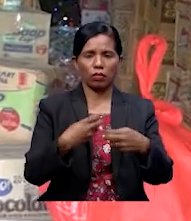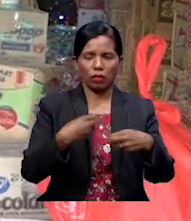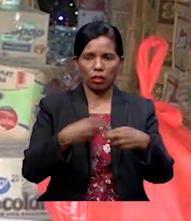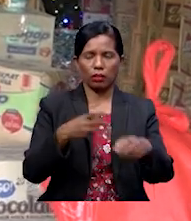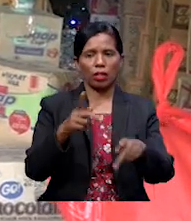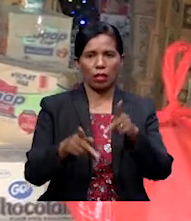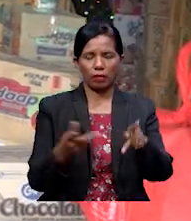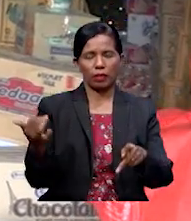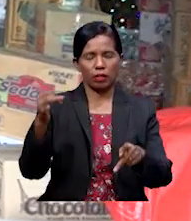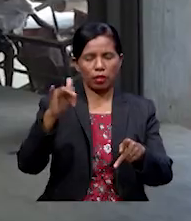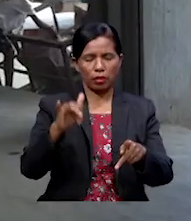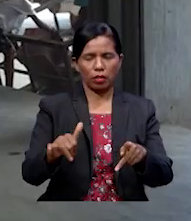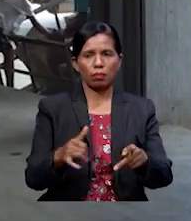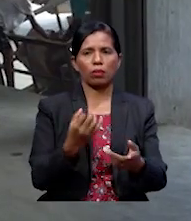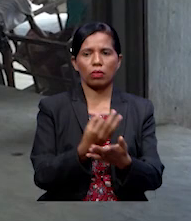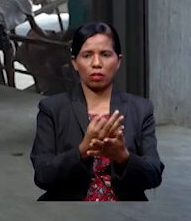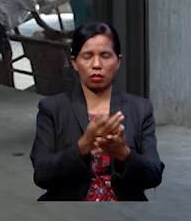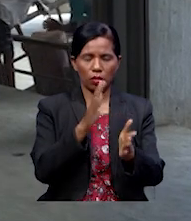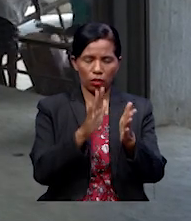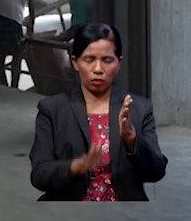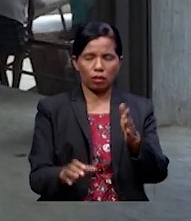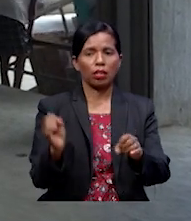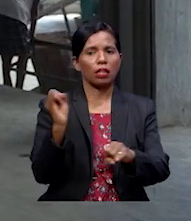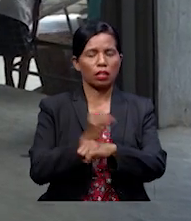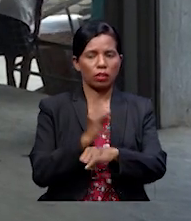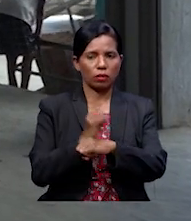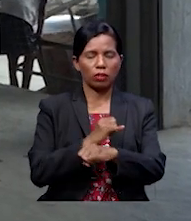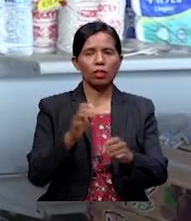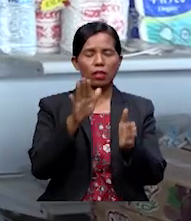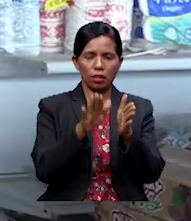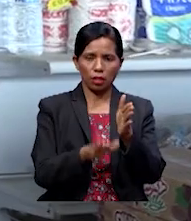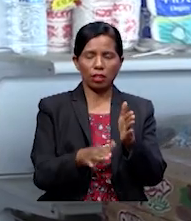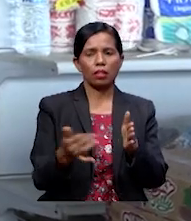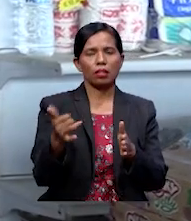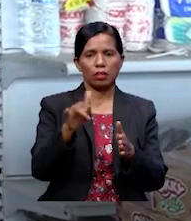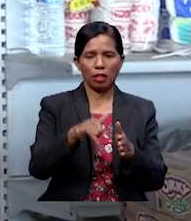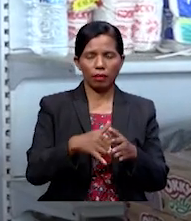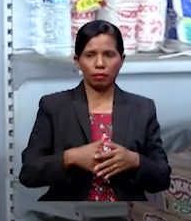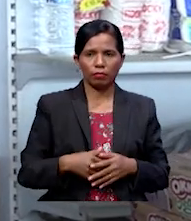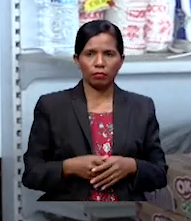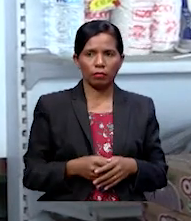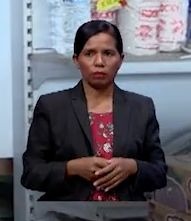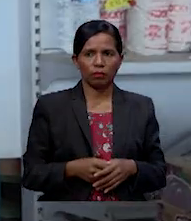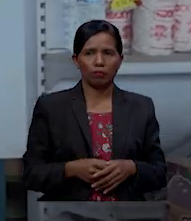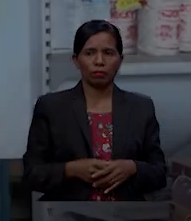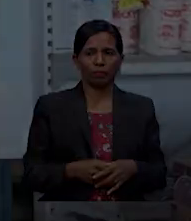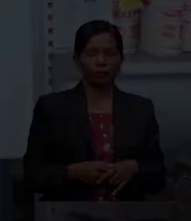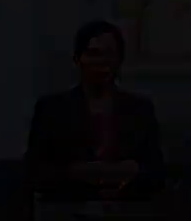sira ne beho salari minimu no industri ki iksira. Dulce da Costa, Marito da Costa, GMN.